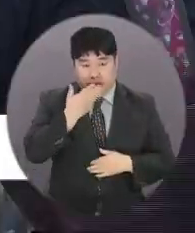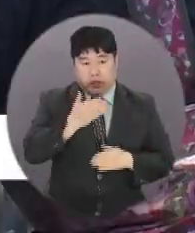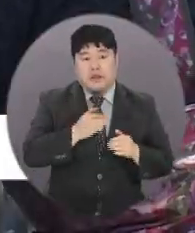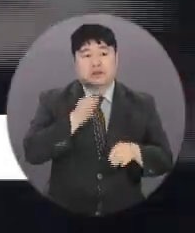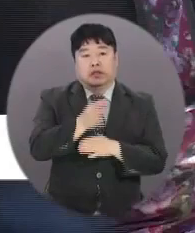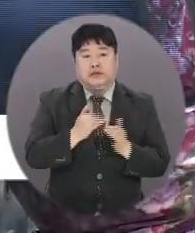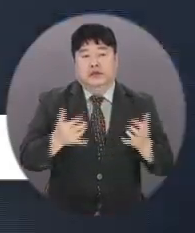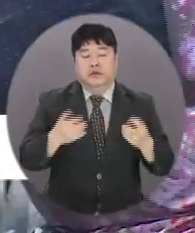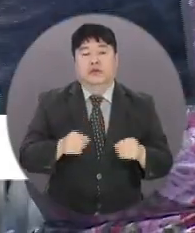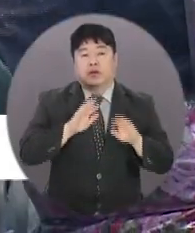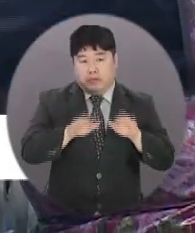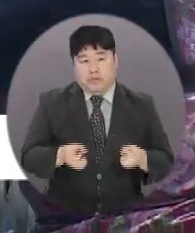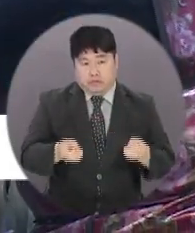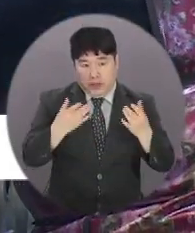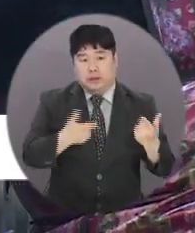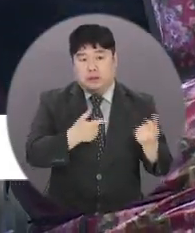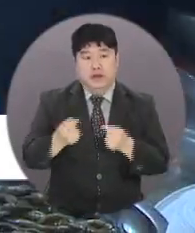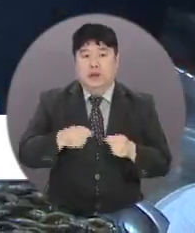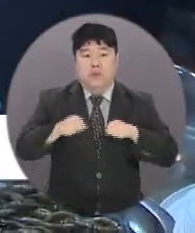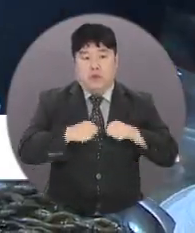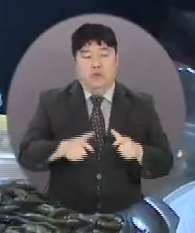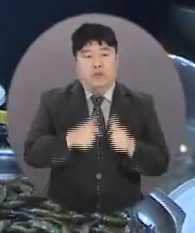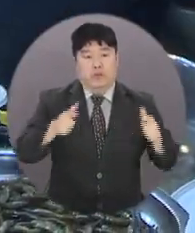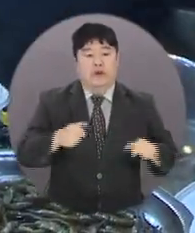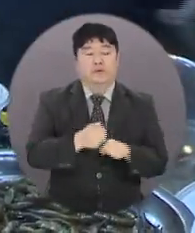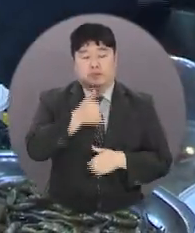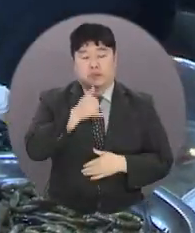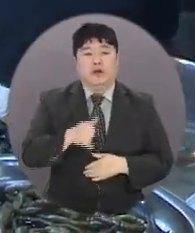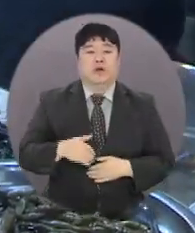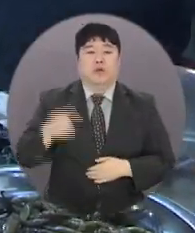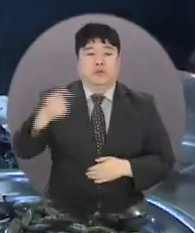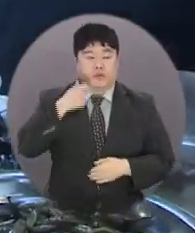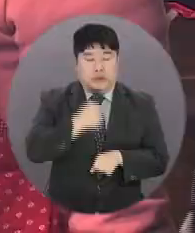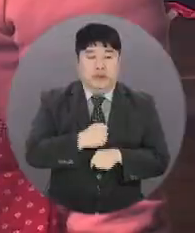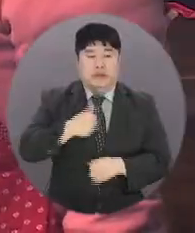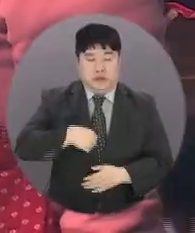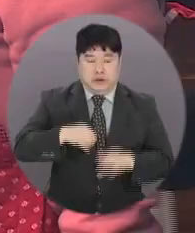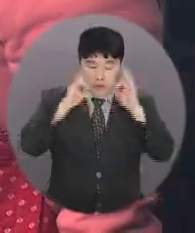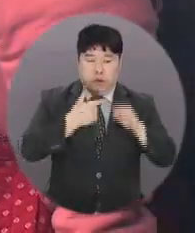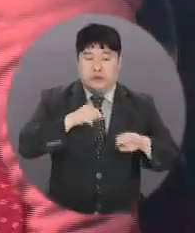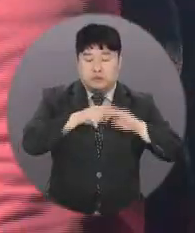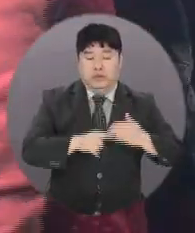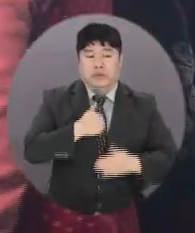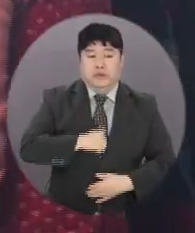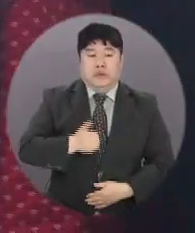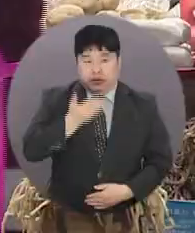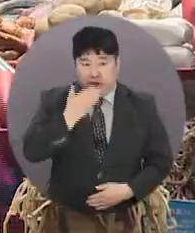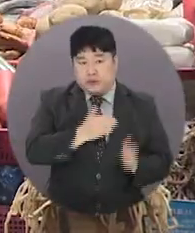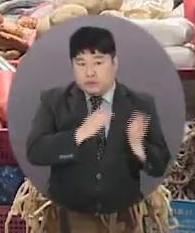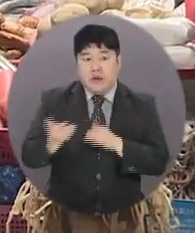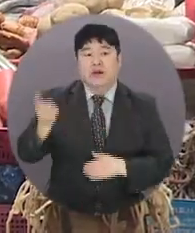오랜만에 명절다운 활기가 돕니다. 못 오는 자식들 보고 싶은 마음을 꾹꾹 눌러가며 음식 장만하러